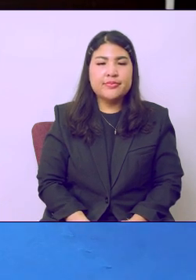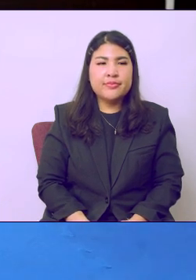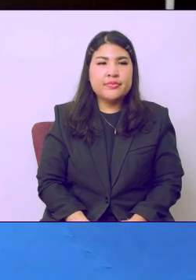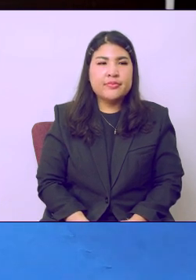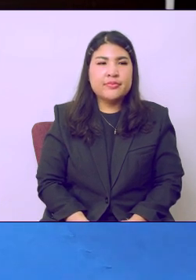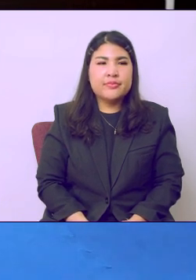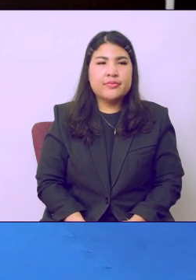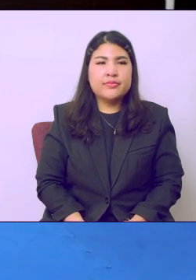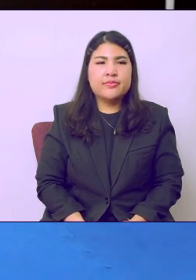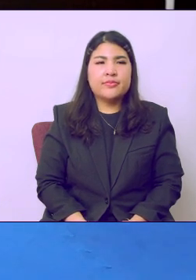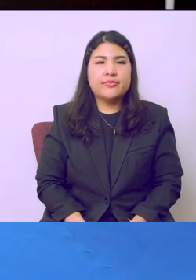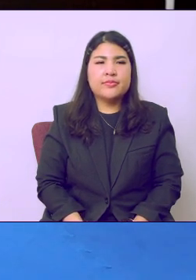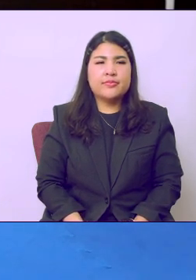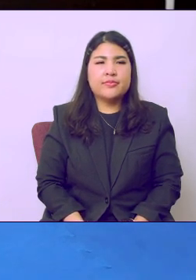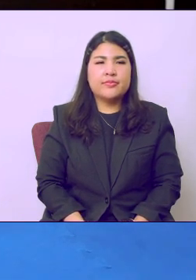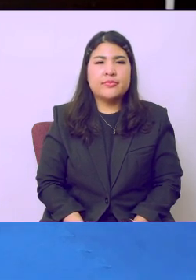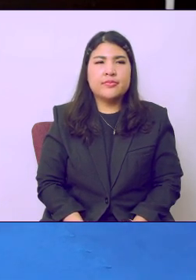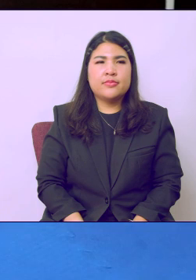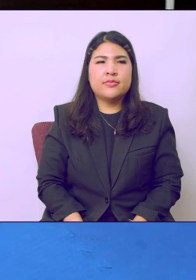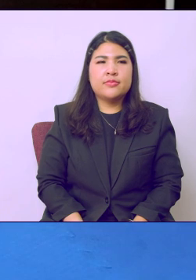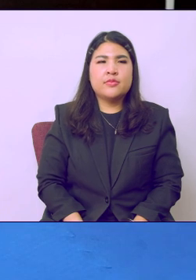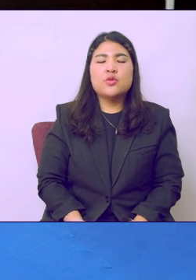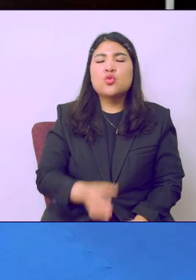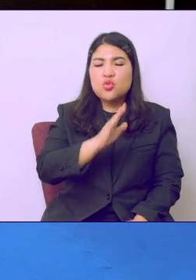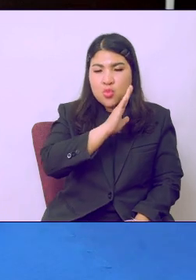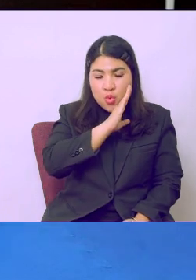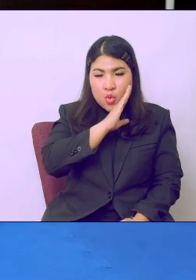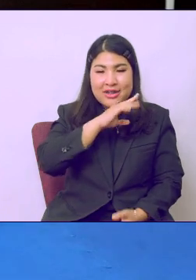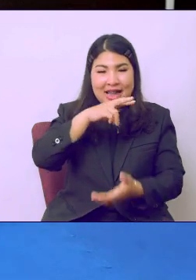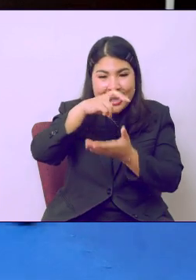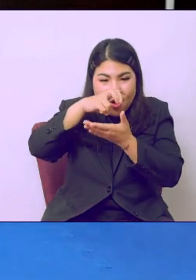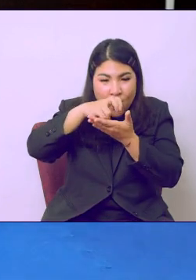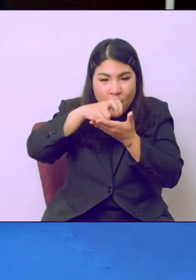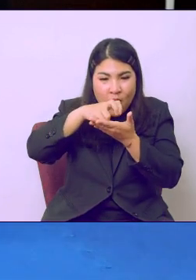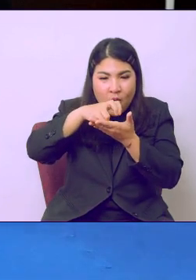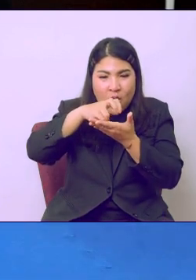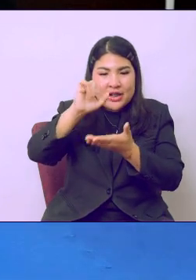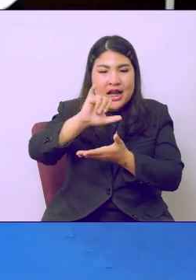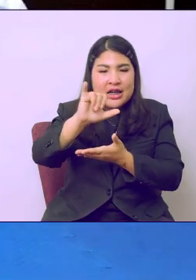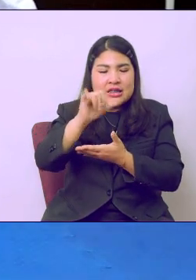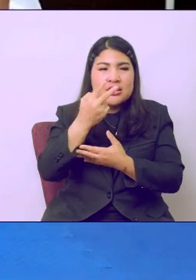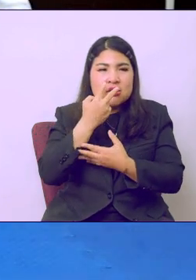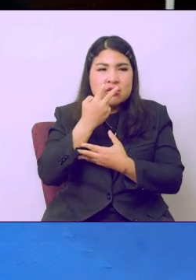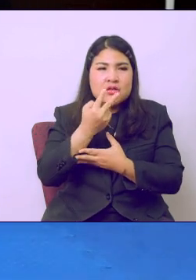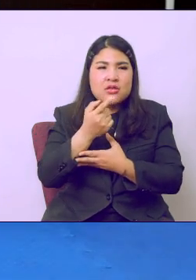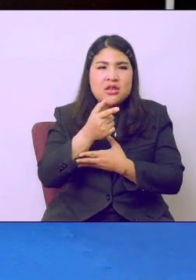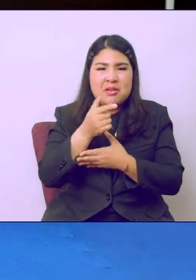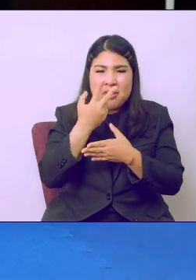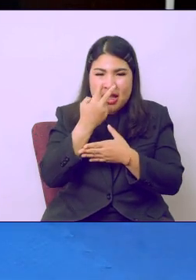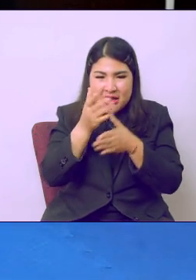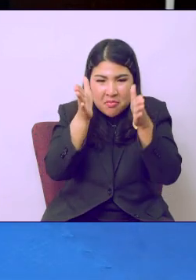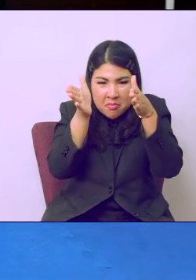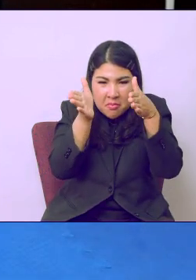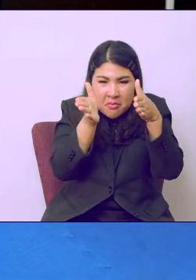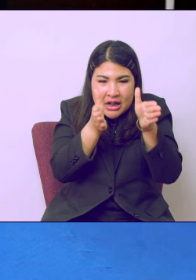อ่าที่ผมบอกเนาะถ้าสมมุติเราไม่ได้งอเขาน้องอ่ะครับอันนี้เห็นชัดๆเลยคือจะเนี่ยจะมีความการเอียงอย่างเงี้ยเกิด